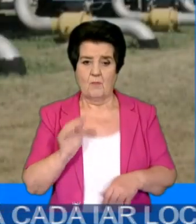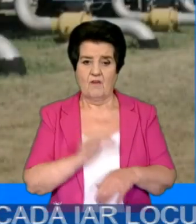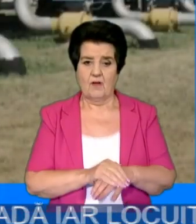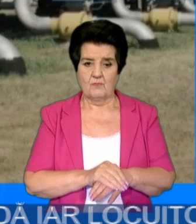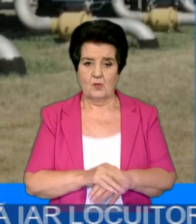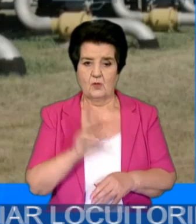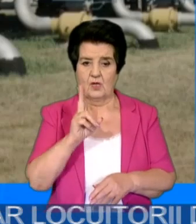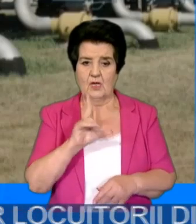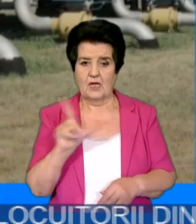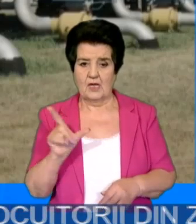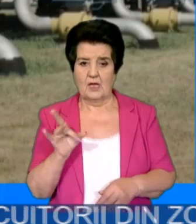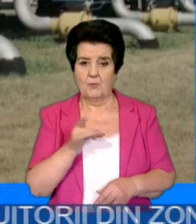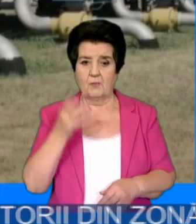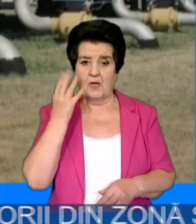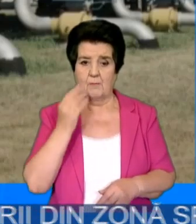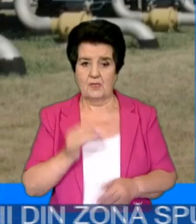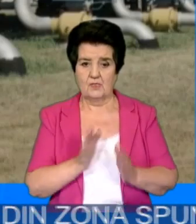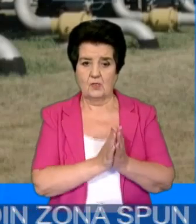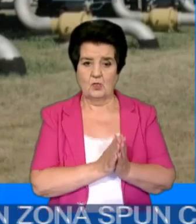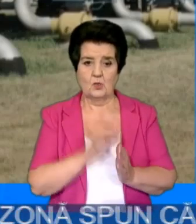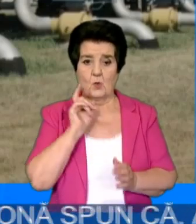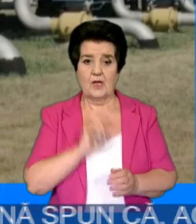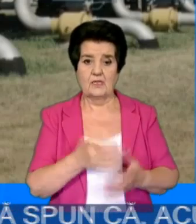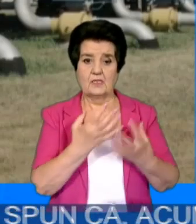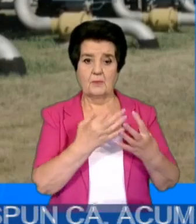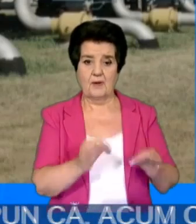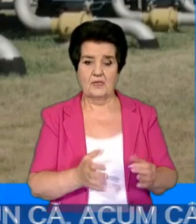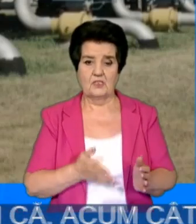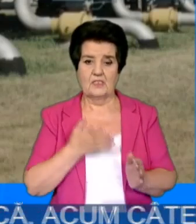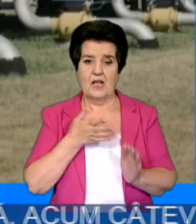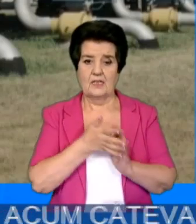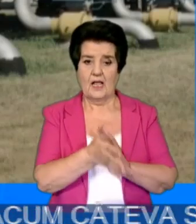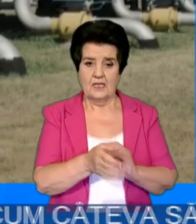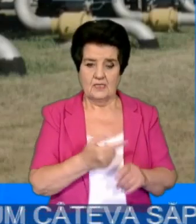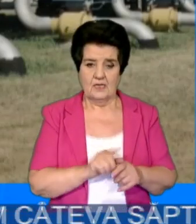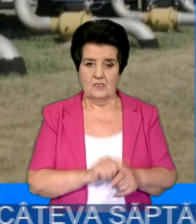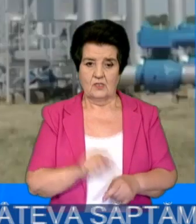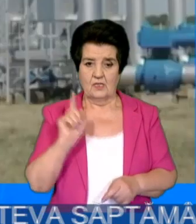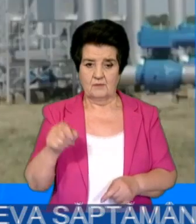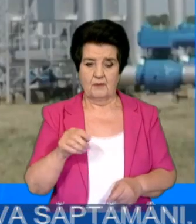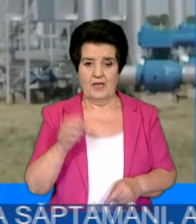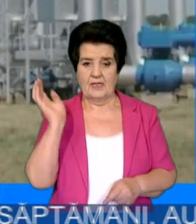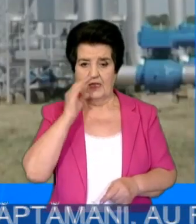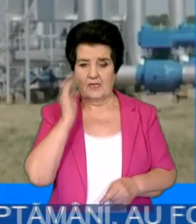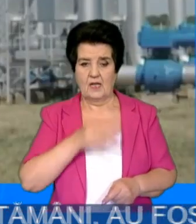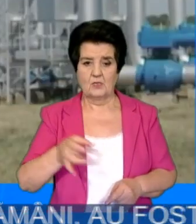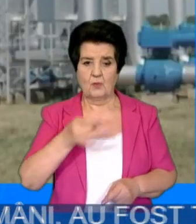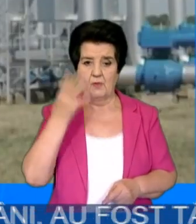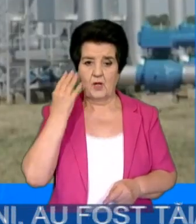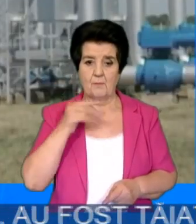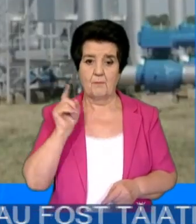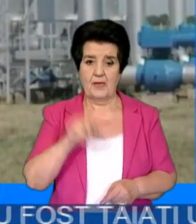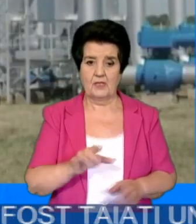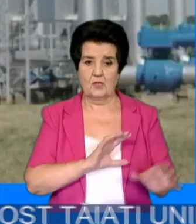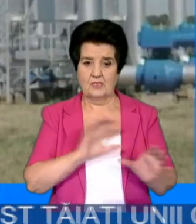că Republica Moldova solicită Ucrainei să permită tranzitul gazelor înspre regiunea Transnistreană și Republica Moldova